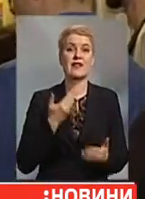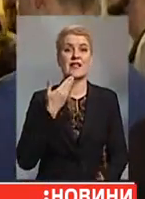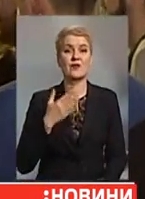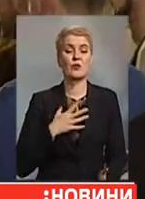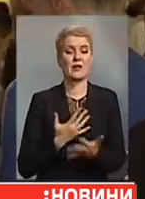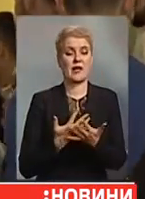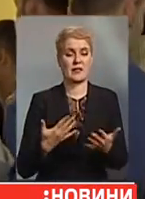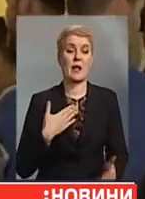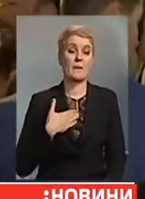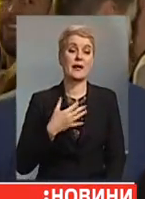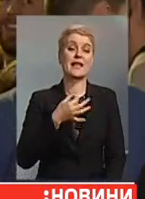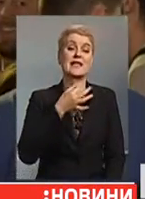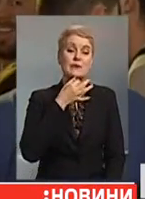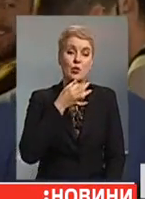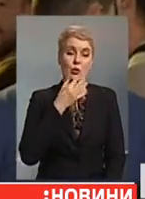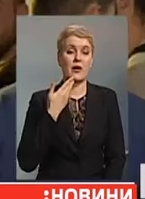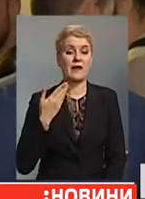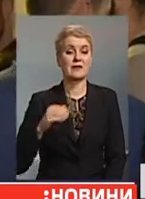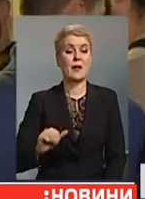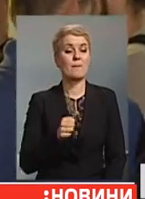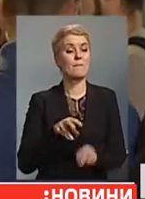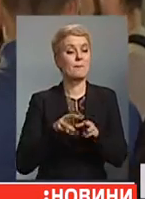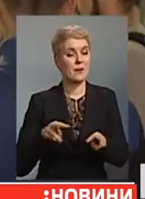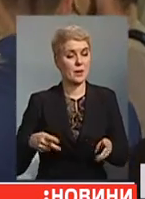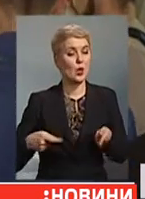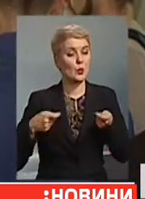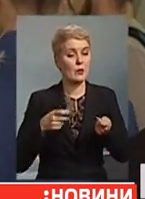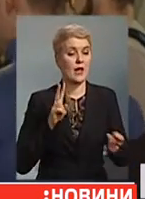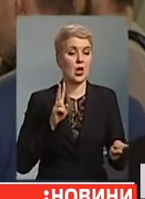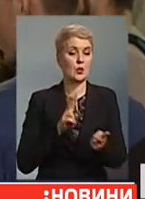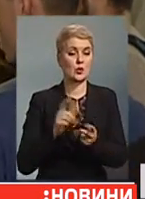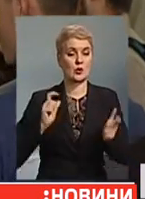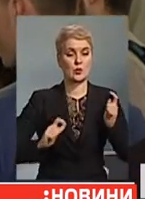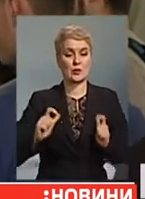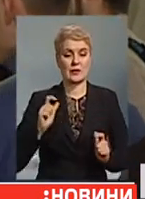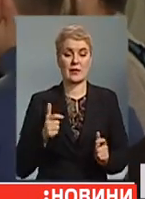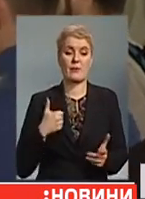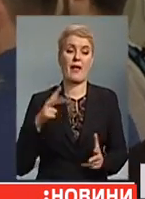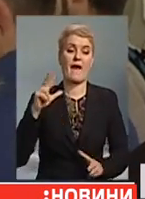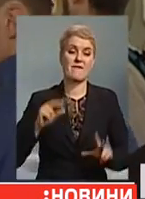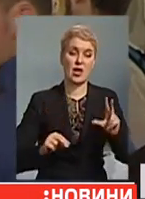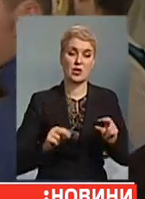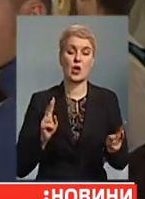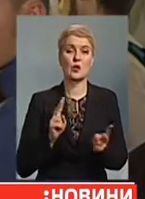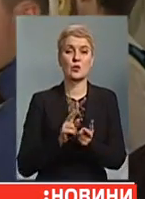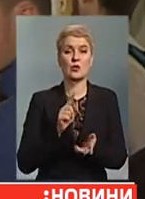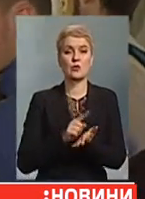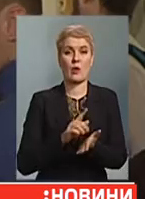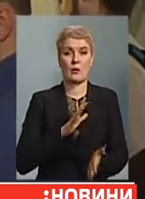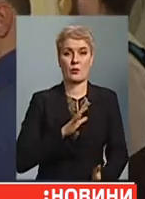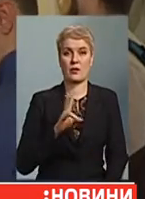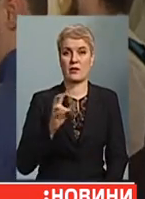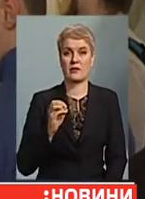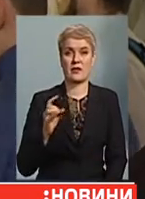Ну, мені дуже сподобалося виступ прем'єра, що він приїхав на зустріч зі студентами. І я вважаю, що такі зустрічі мають відбуватися